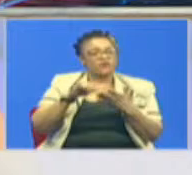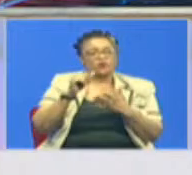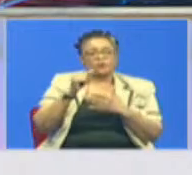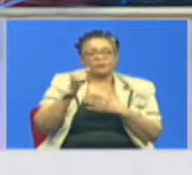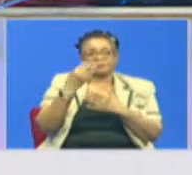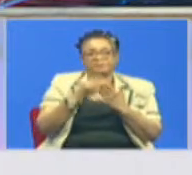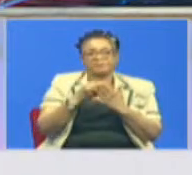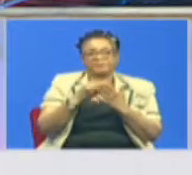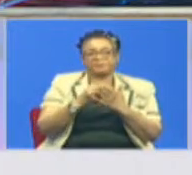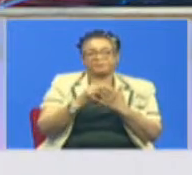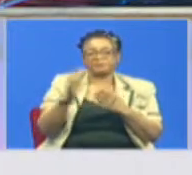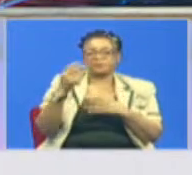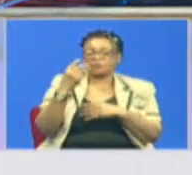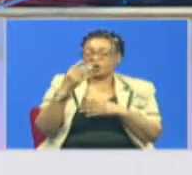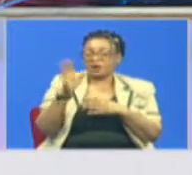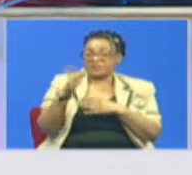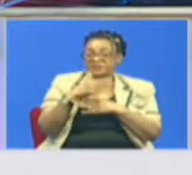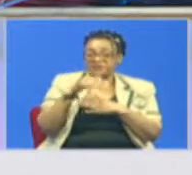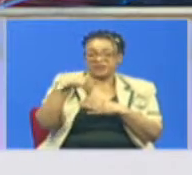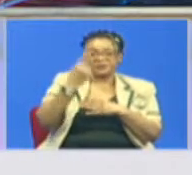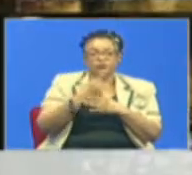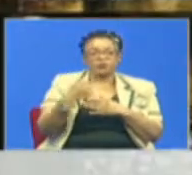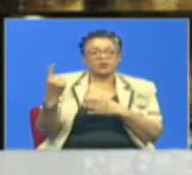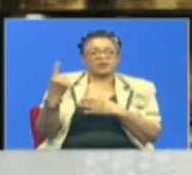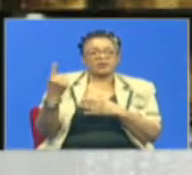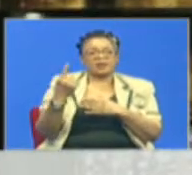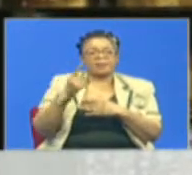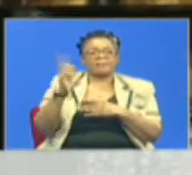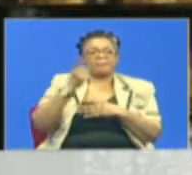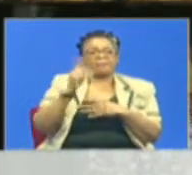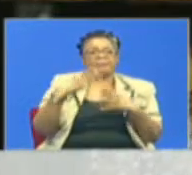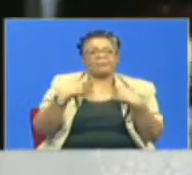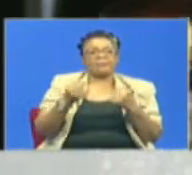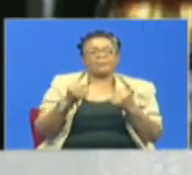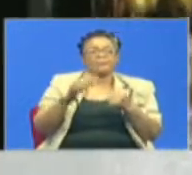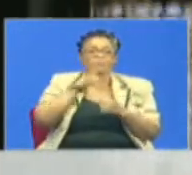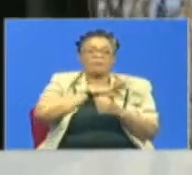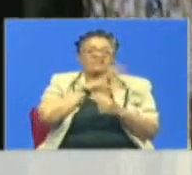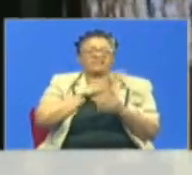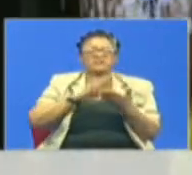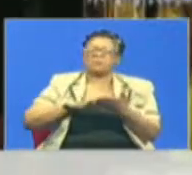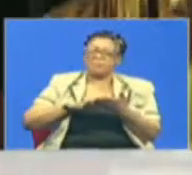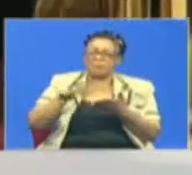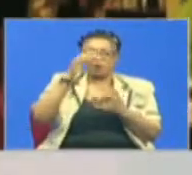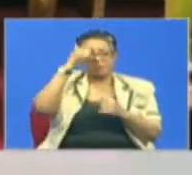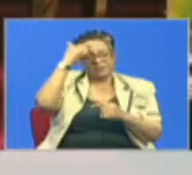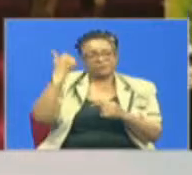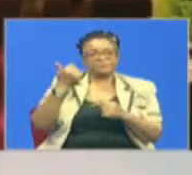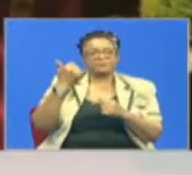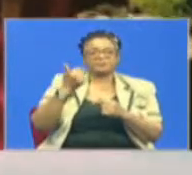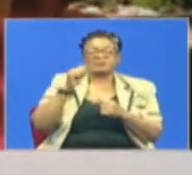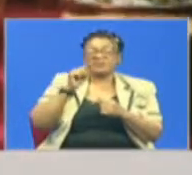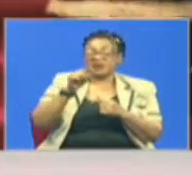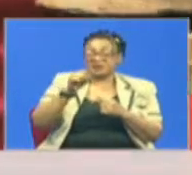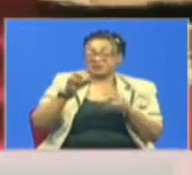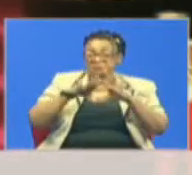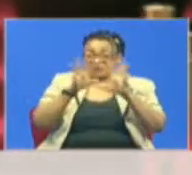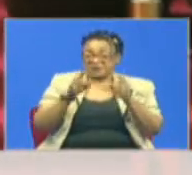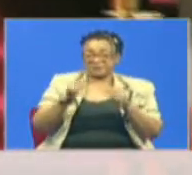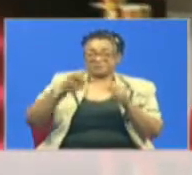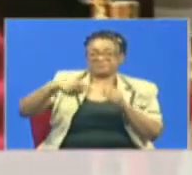unaoisha Jumanne wiki ijayo. Wizara ya Afya ndio inatarajiwa kunufaika zaidi, kwani bajeti yake imeongezeka kwa shilingi